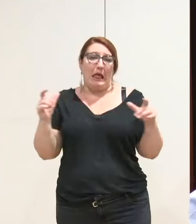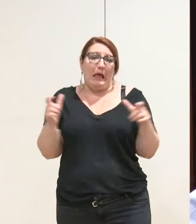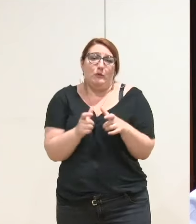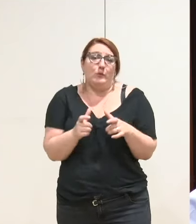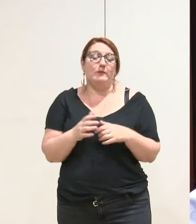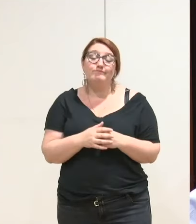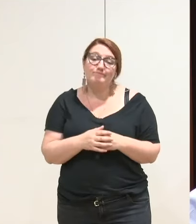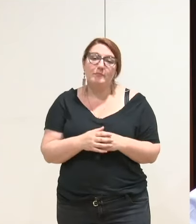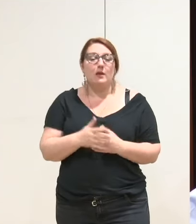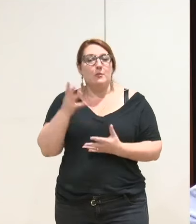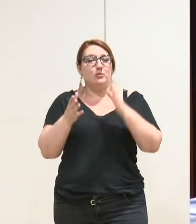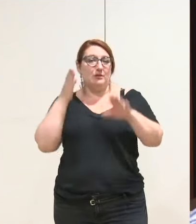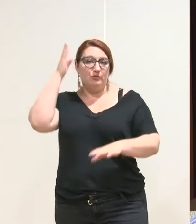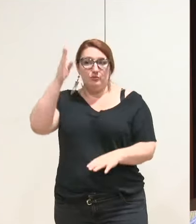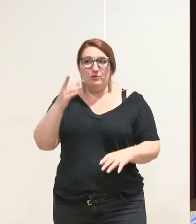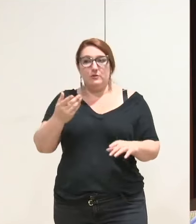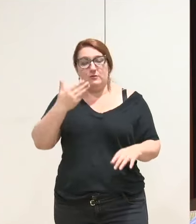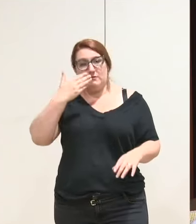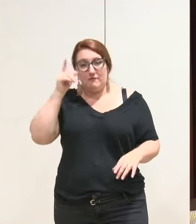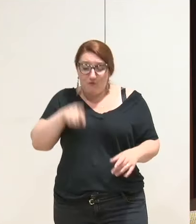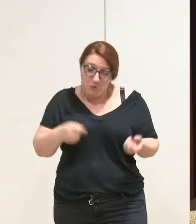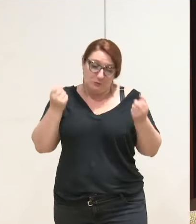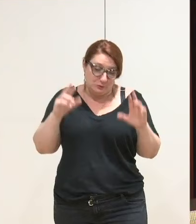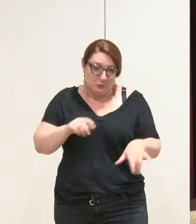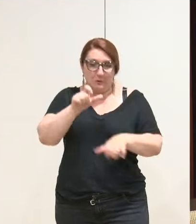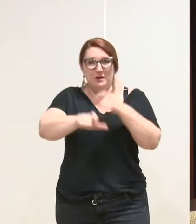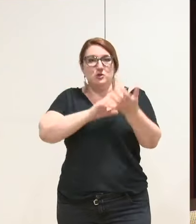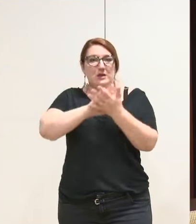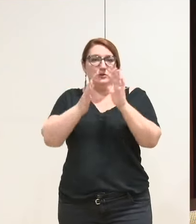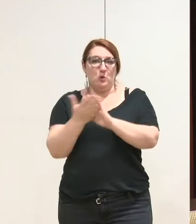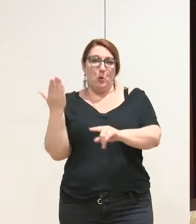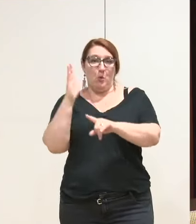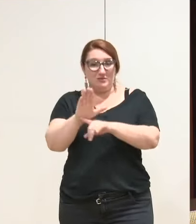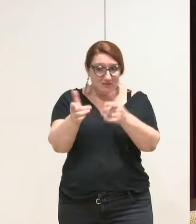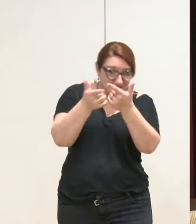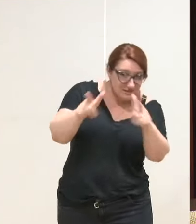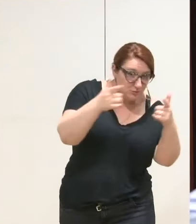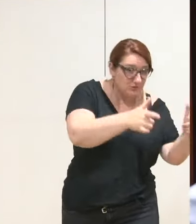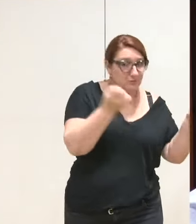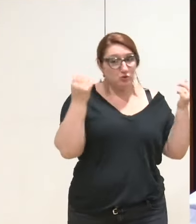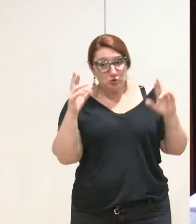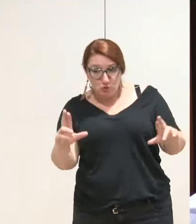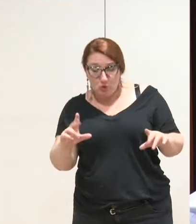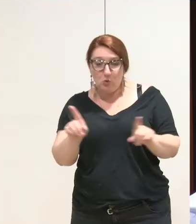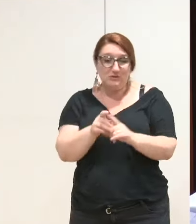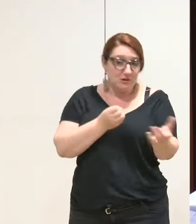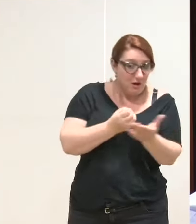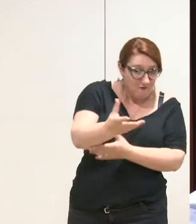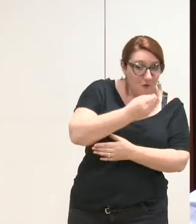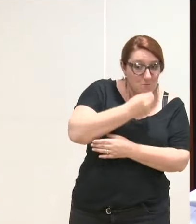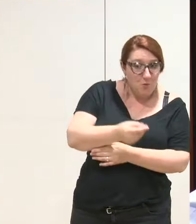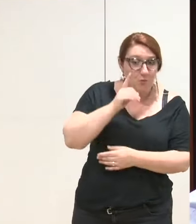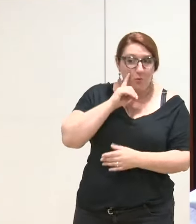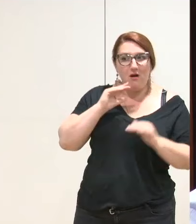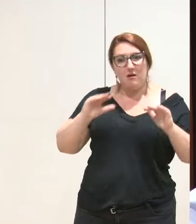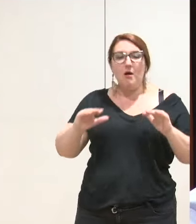s'assure que sur ce type de dossier les représentants d'association soi vraiment disponible et qu'il soit bien informé parce que ça a quand même je